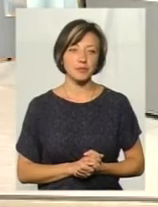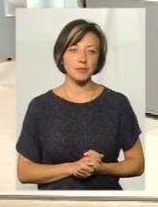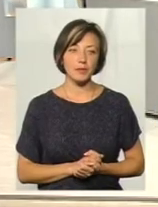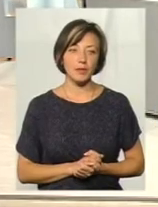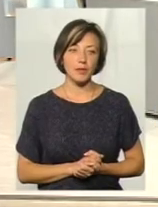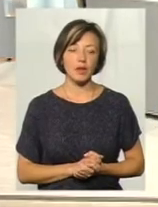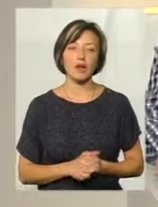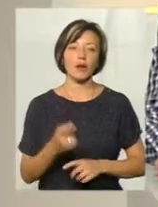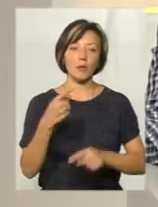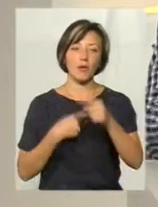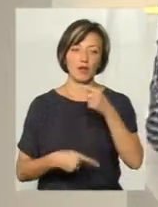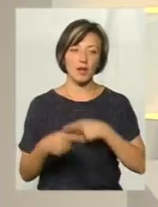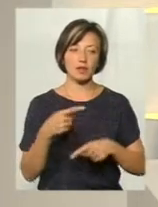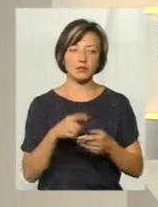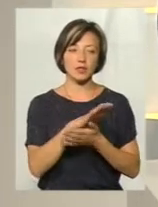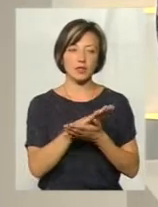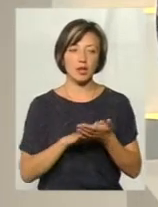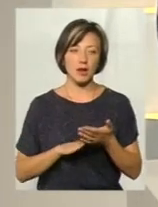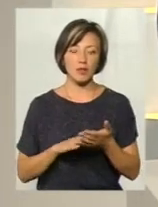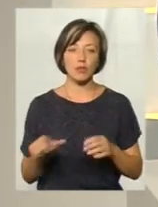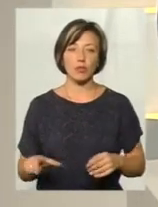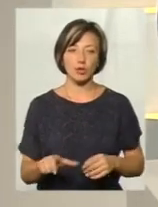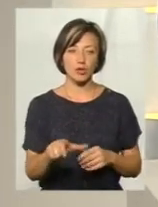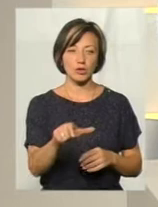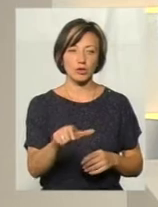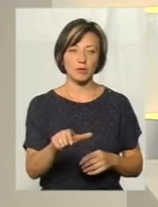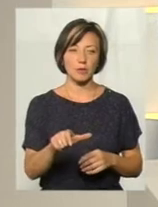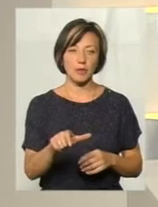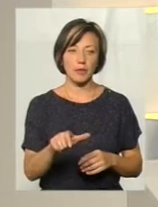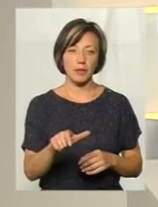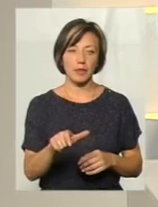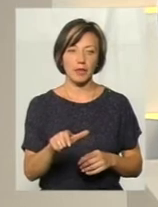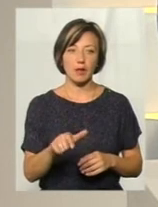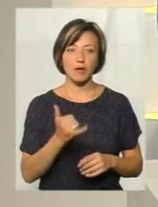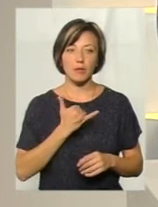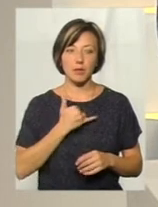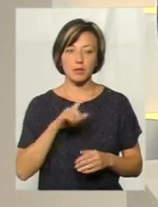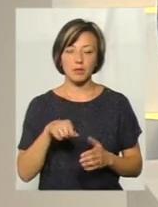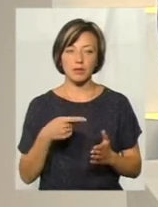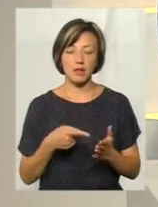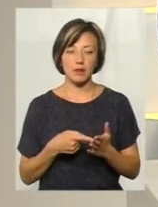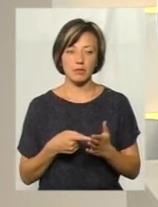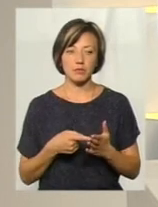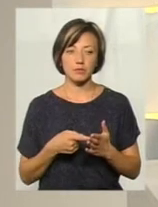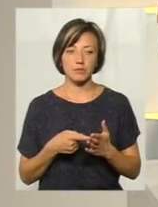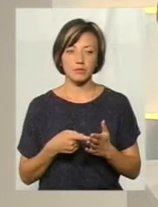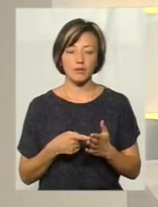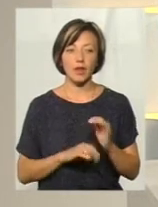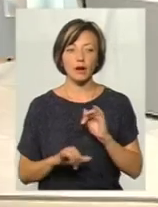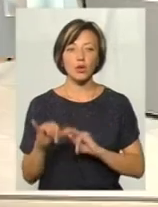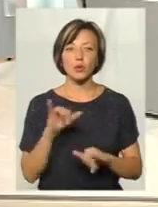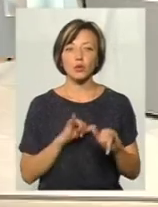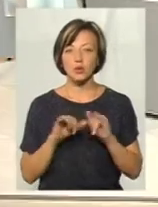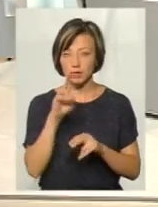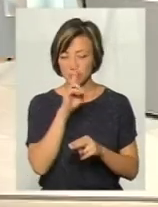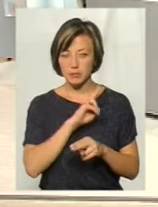Давайте все ж таки повернемося далі все ж таки по річкам. Ось в мене питання, от, куди дівається вода? Тому